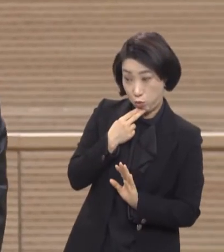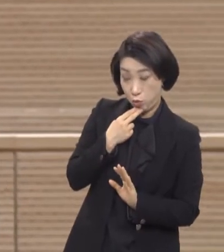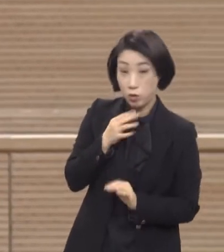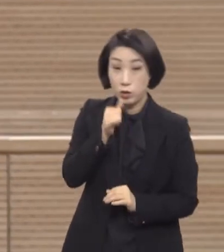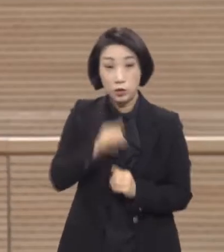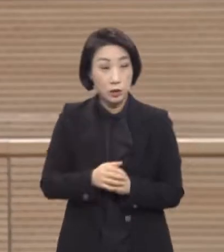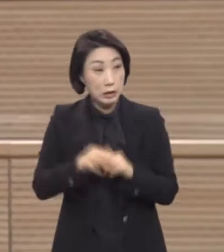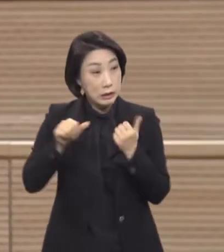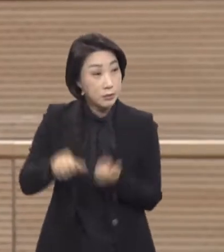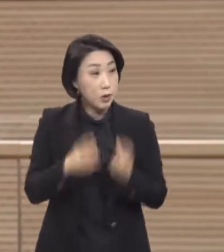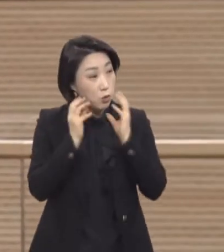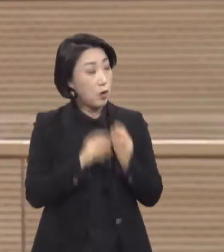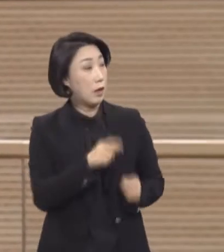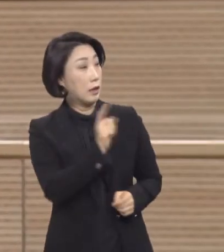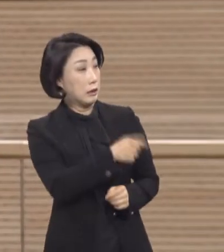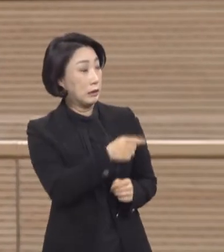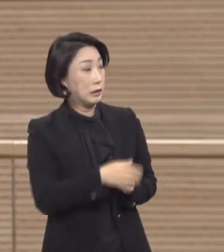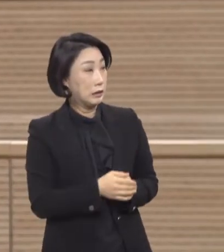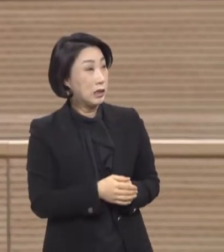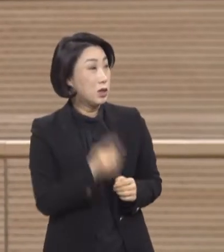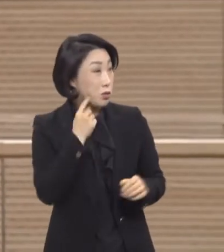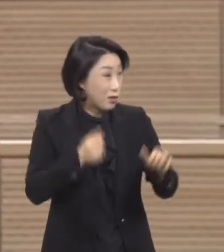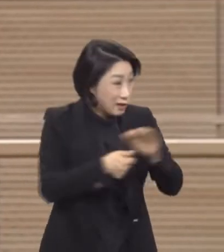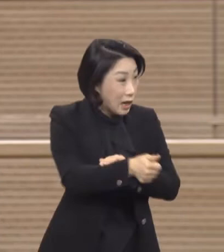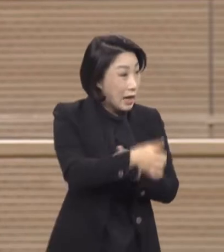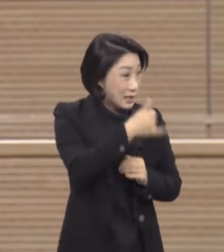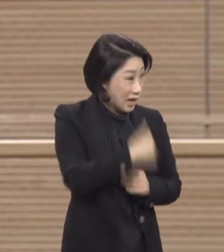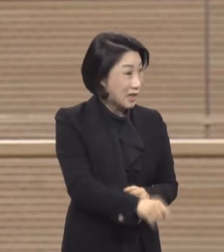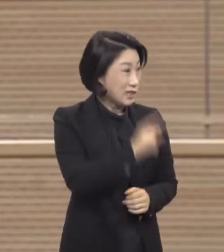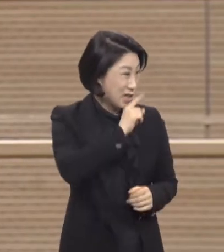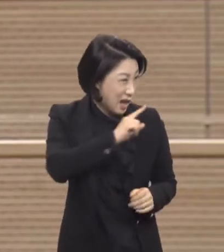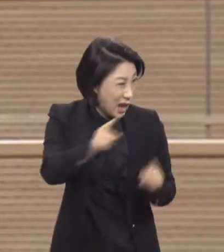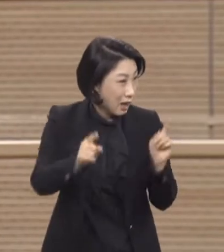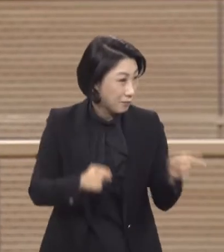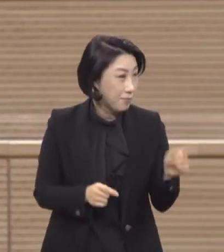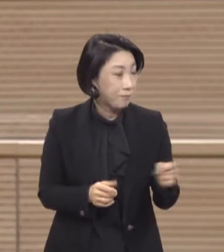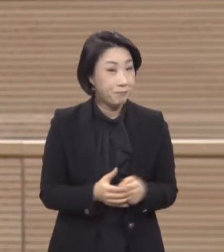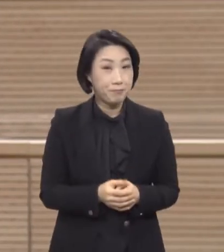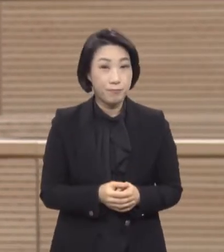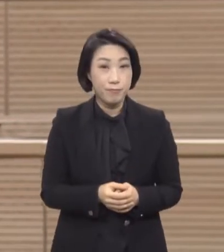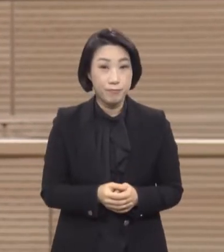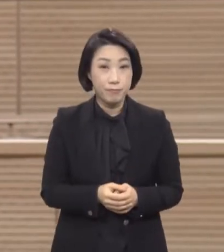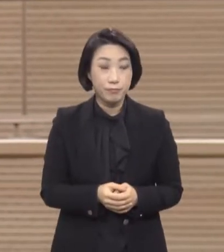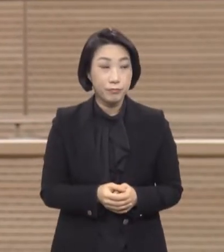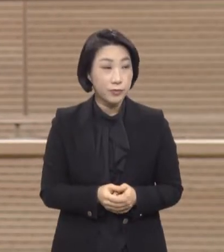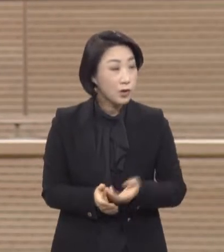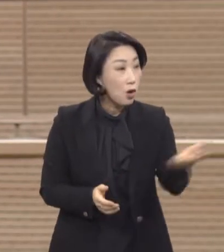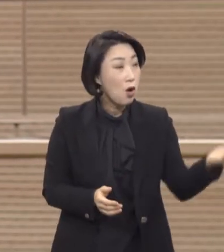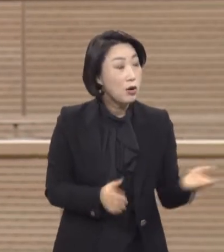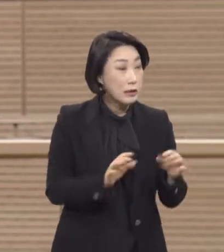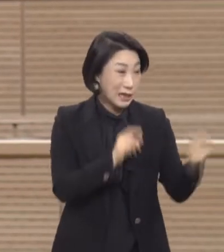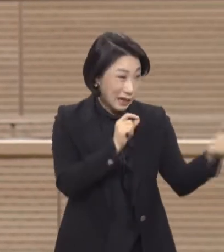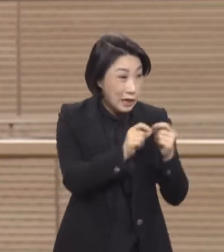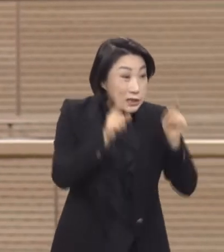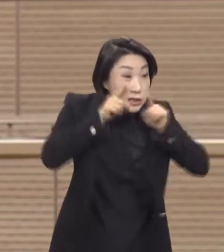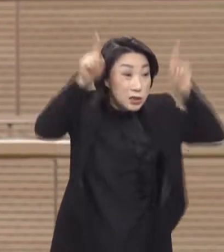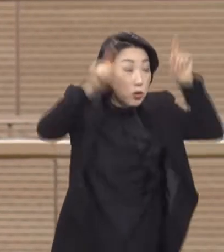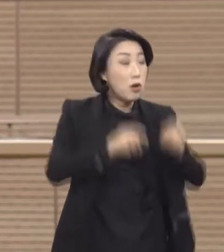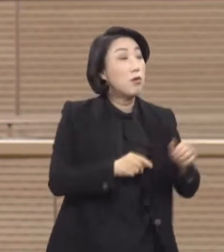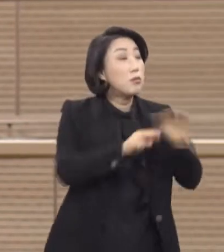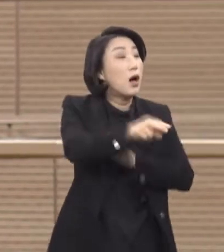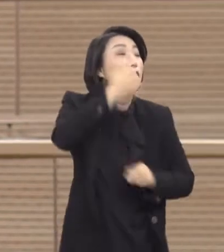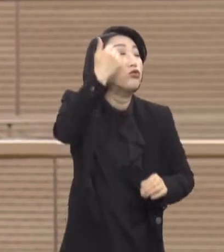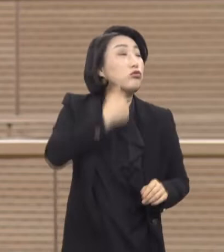침례요한이 이 독사의 새끼들아, 응? 누가 너에게 임박한